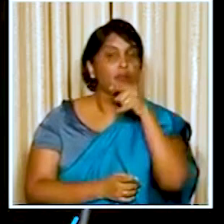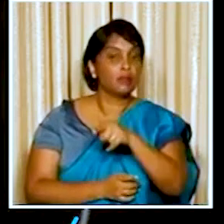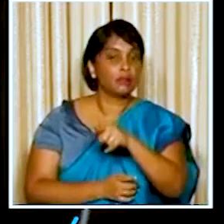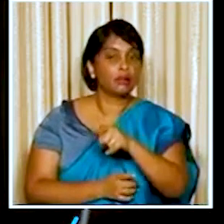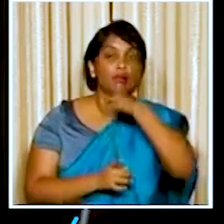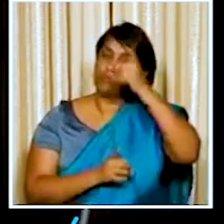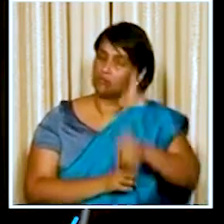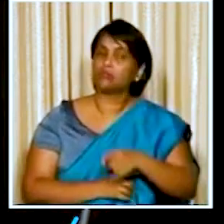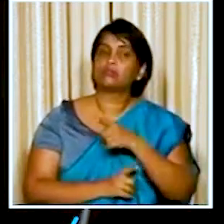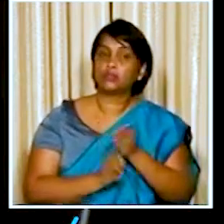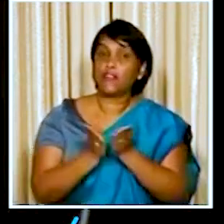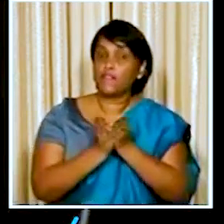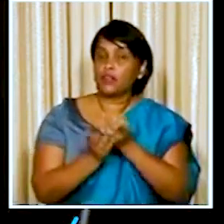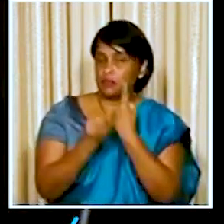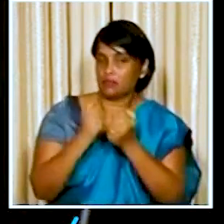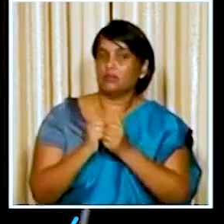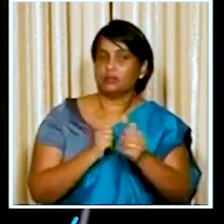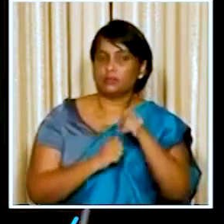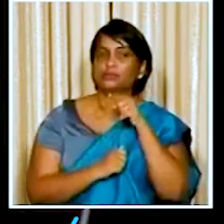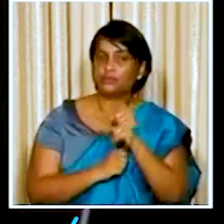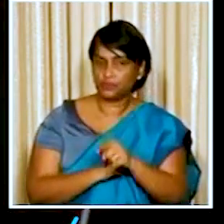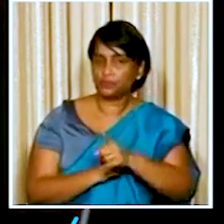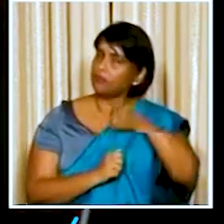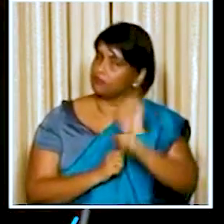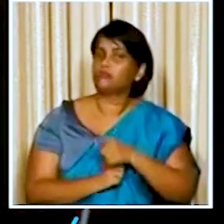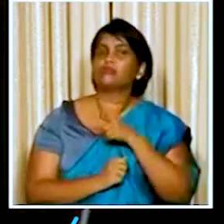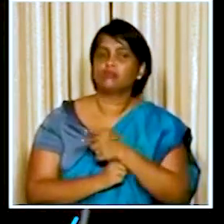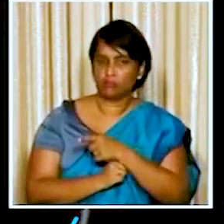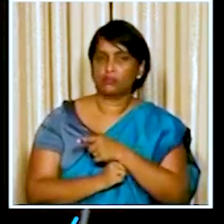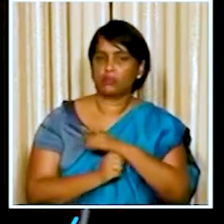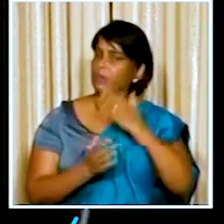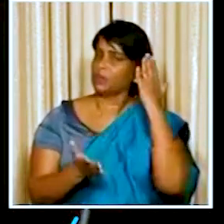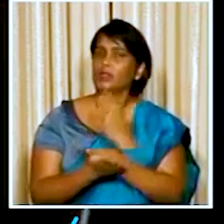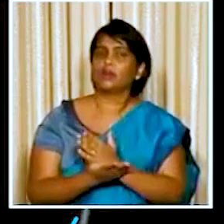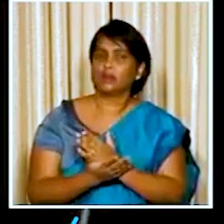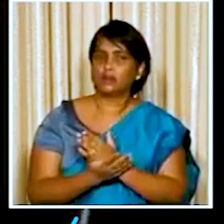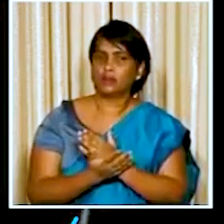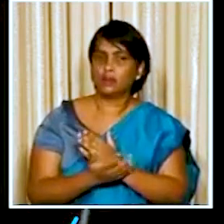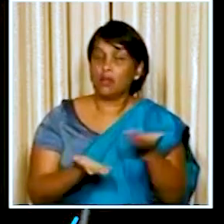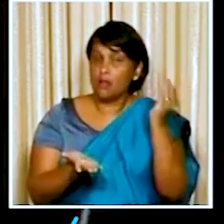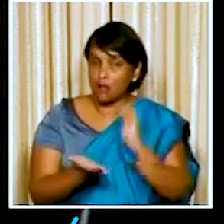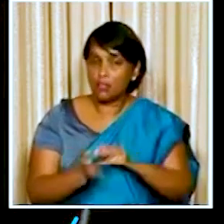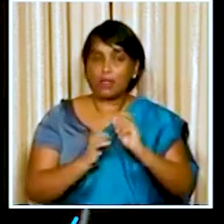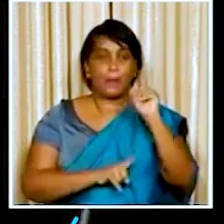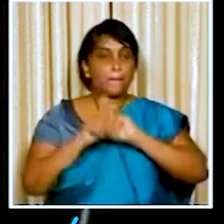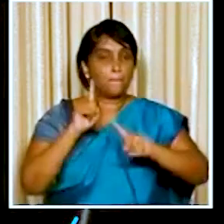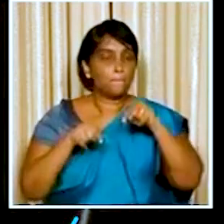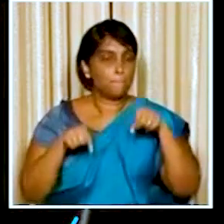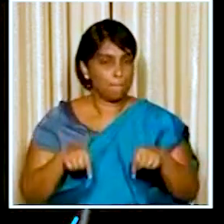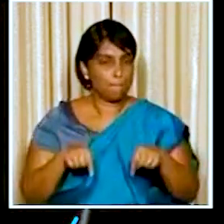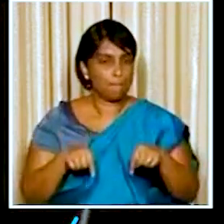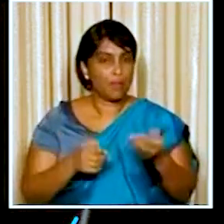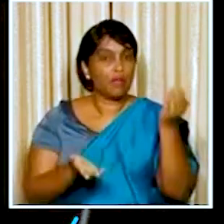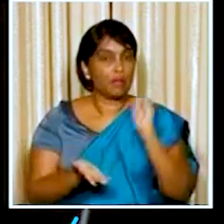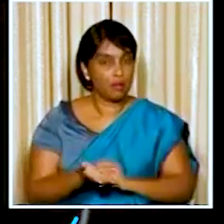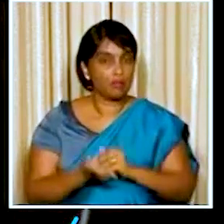මේකට අනිවාර්ය විනය පරීක්ෂණයක් පවත්වන්න ඕනේ. අනිවාර්යයෙන්ම මේ වැඩේ නවත්තන්න ඕන. නැවත මේ පාර්ලිමේන්තුවේ